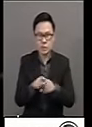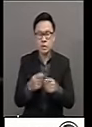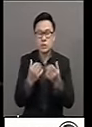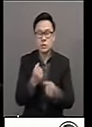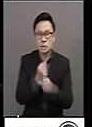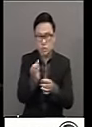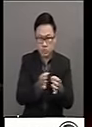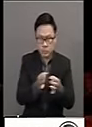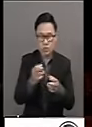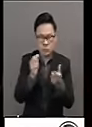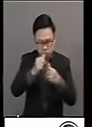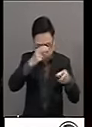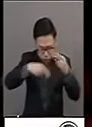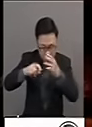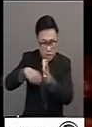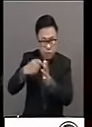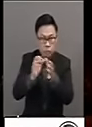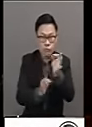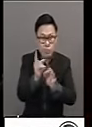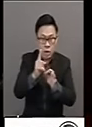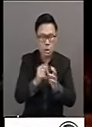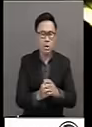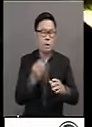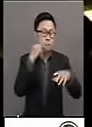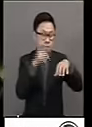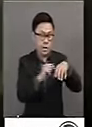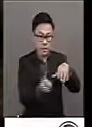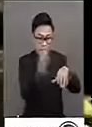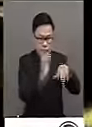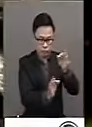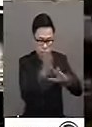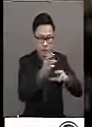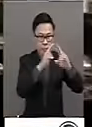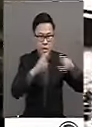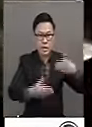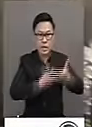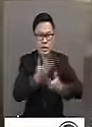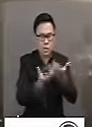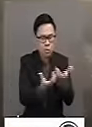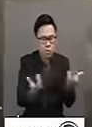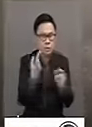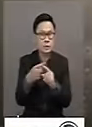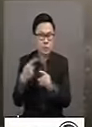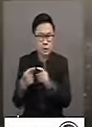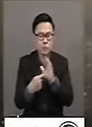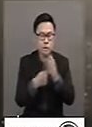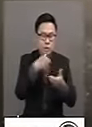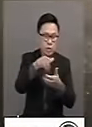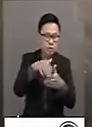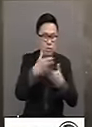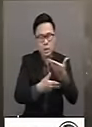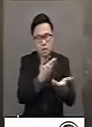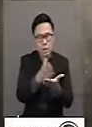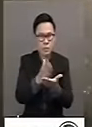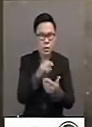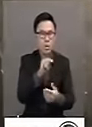ที่ชี้แจงถึงผลการสอบสวนนะคะบอกว่าบ้านที่เป็นบ้านต้นเพลิงเนี่ยคือเป็นร้านขายสินค้าเบตเตอร์เล็ตทั้งขายส่งขายปลีก